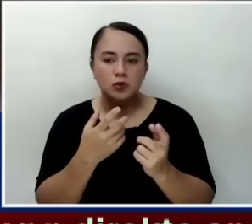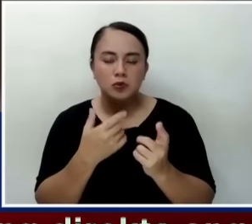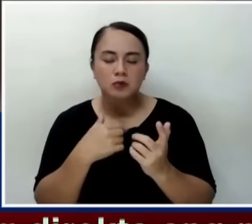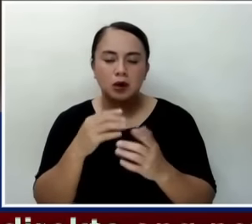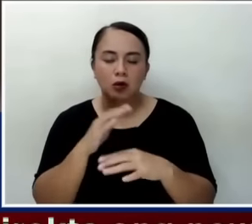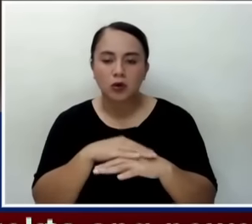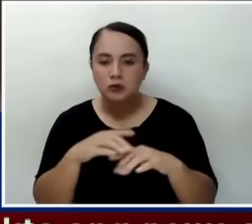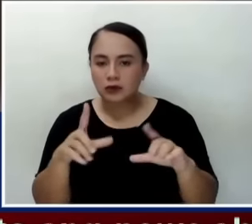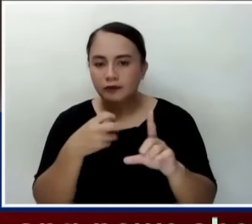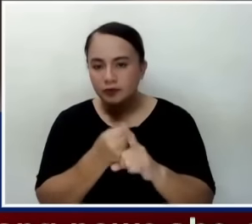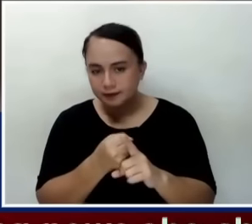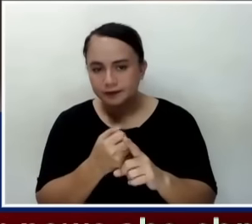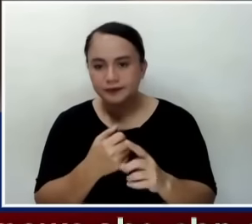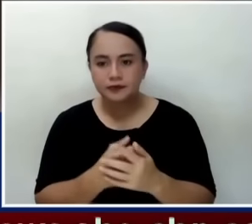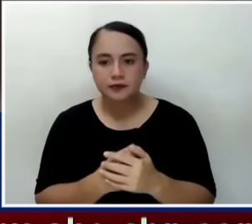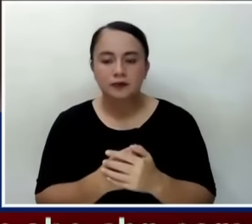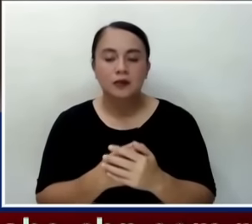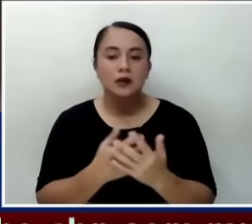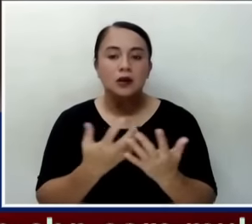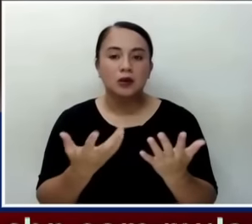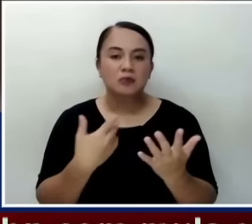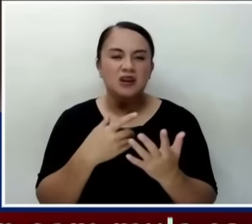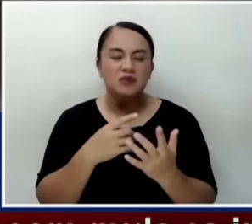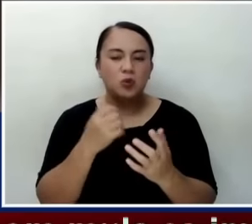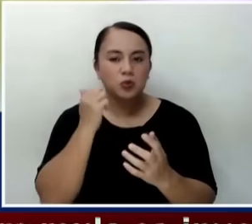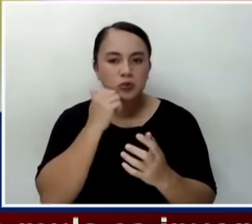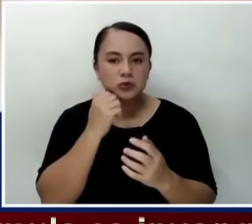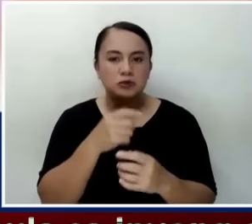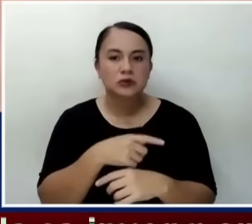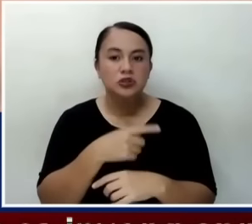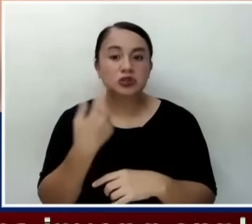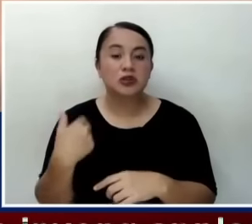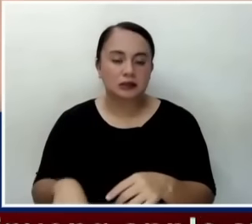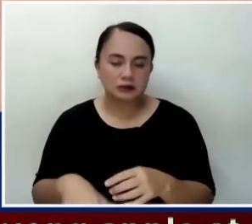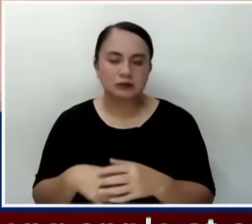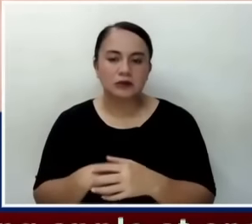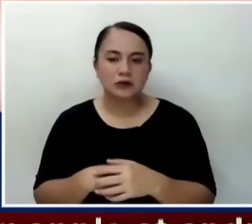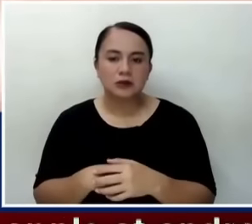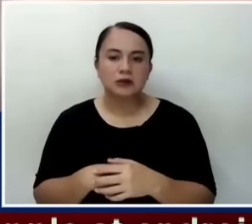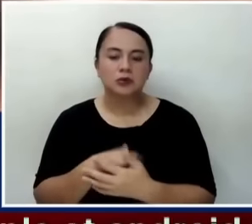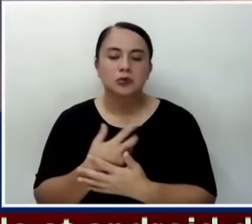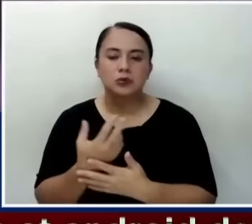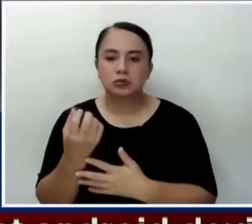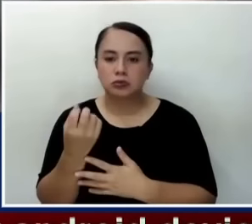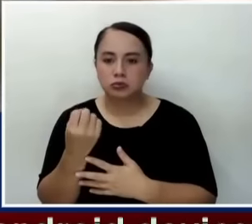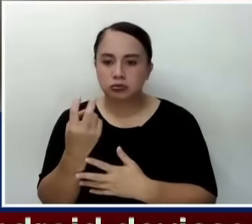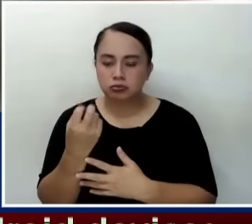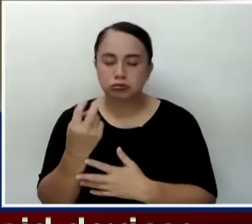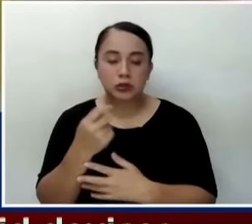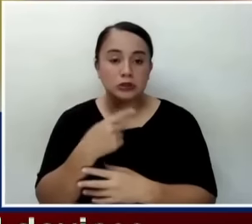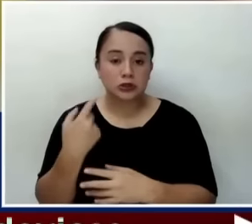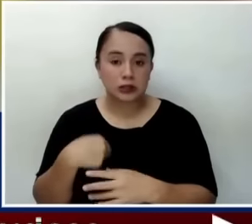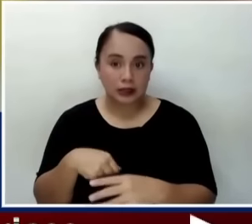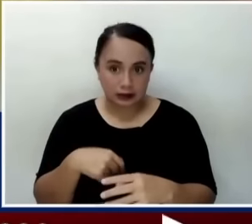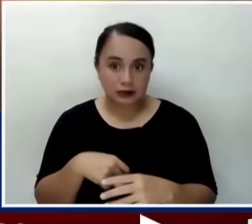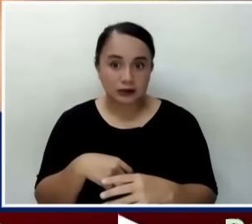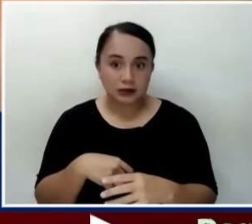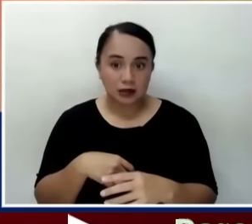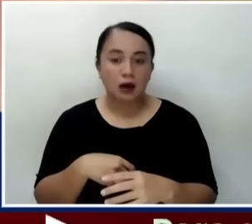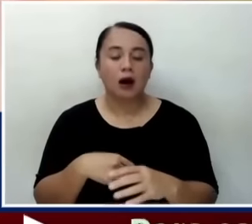victims. Usually mga Chinese victims din ito online. 12 Chinese ang abutan nilang nakikipag-chat